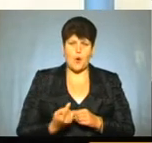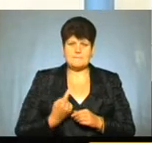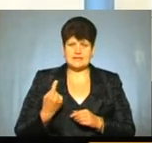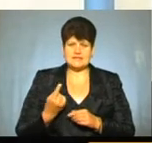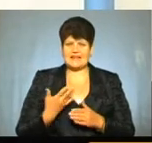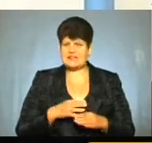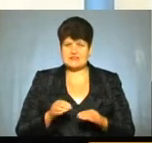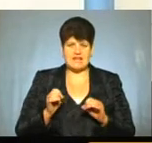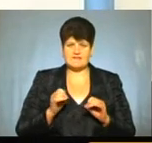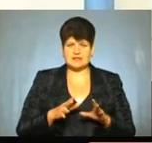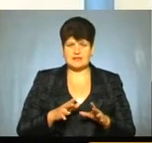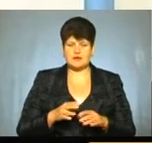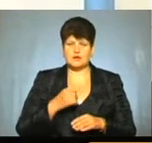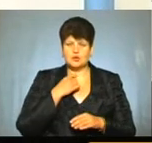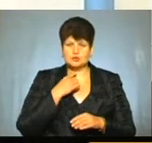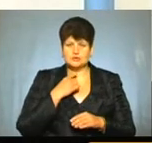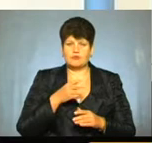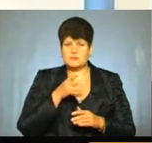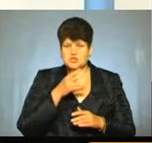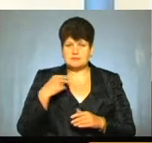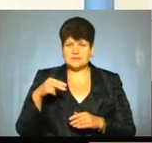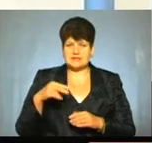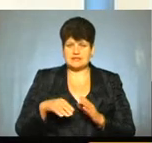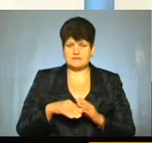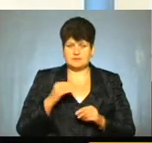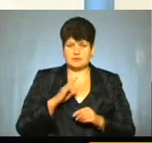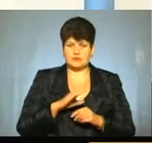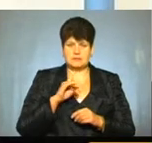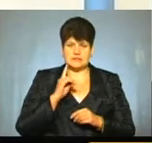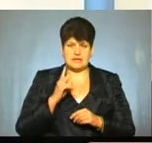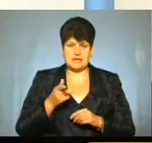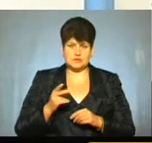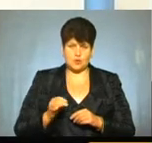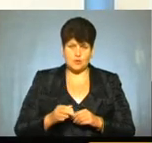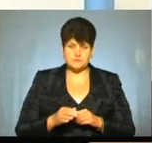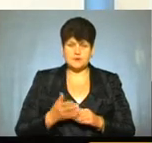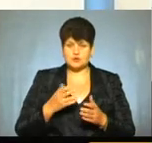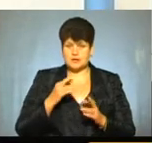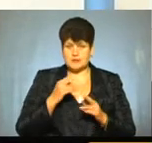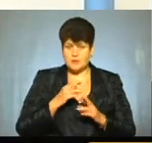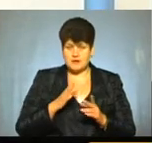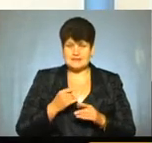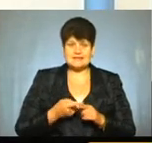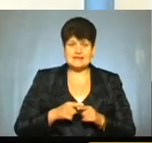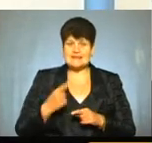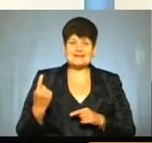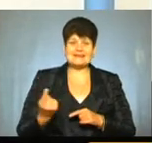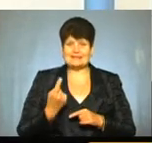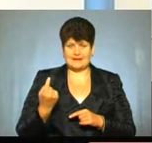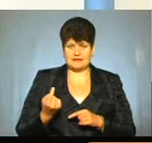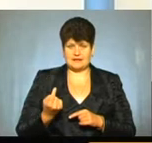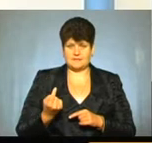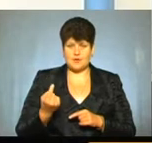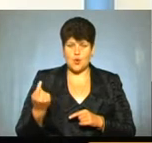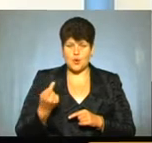яка не віддала більшості голосів під час президентських виборів за Володимира Зеленського. Якщо не помиляюся, це єдина